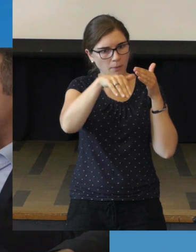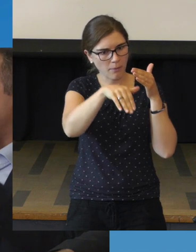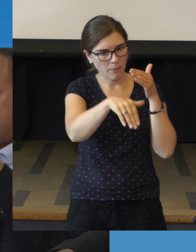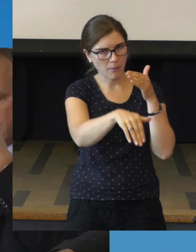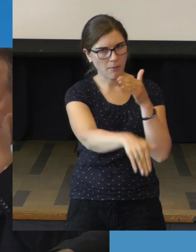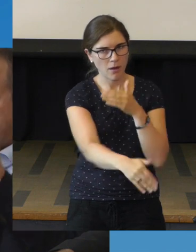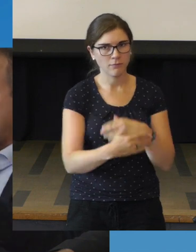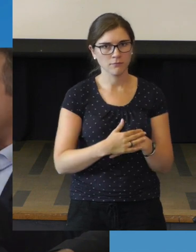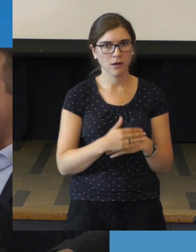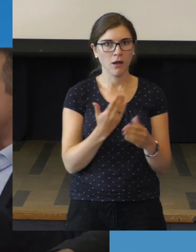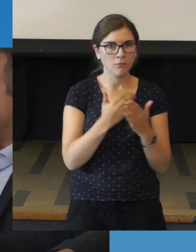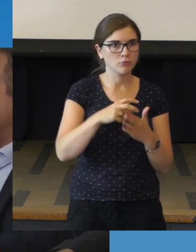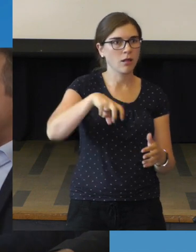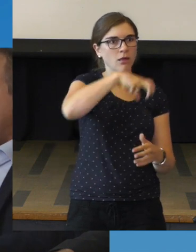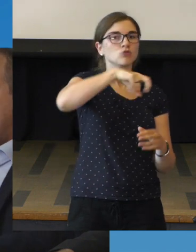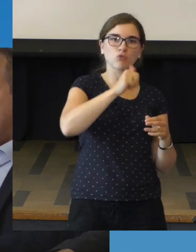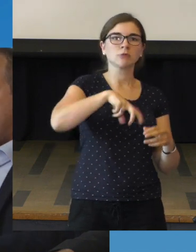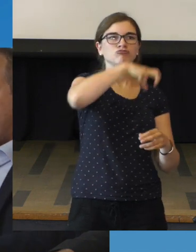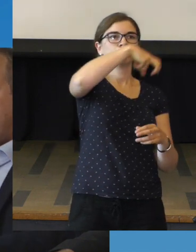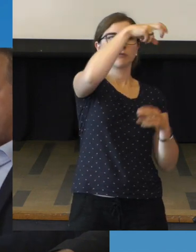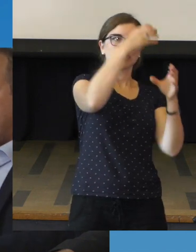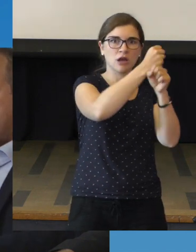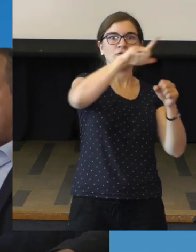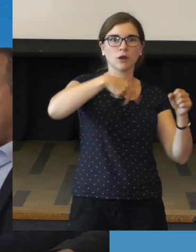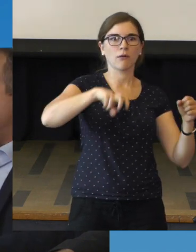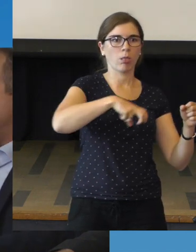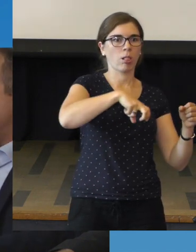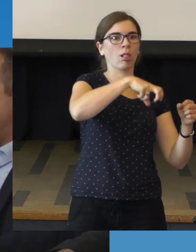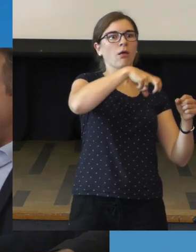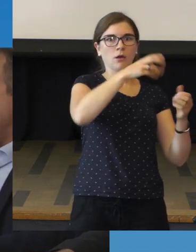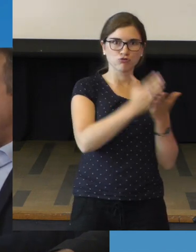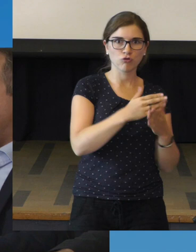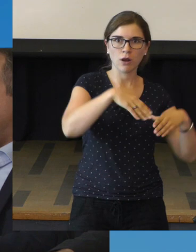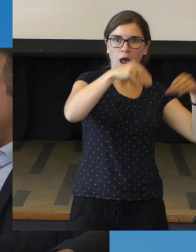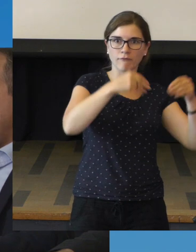schlimmer wird, er kriegt nach 2 Stockwerken Druck auf der Brust, dann würde ich